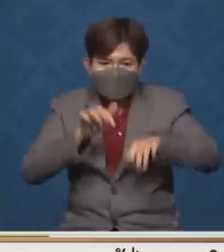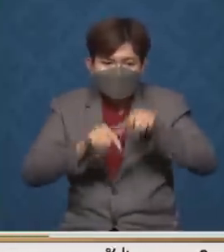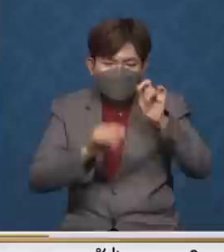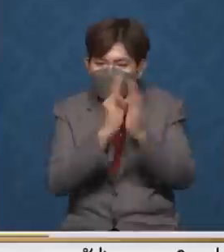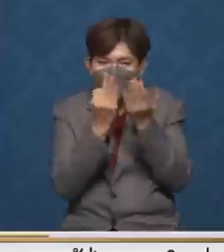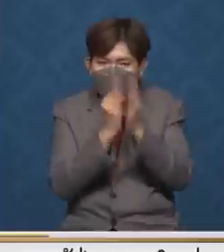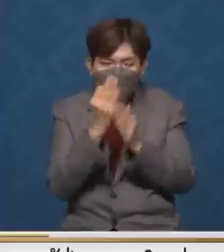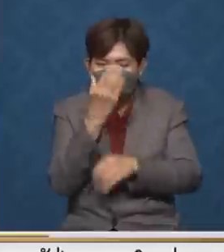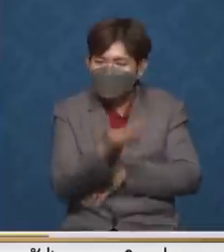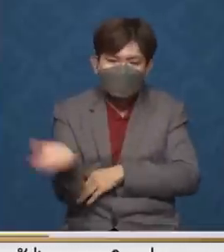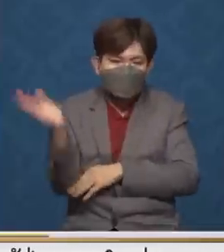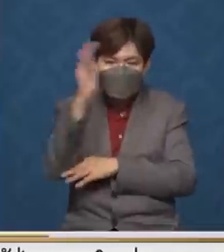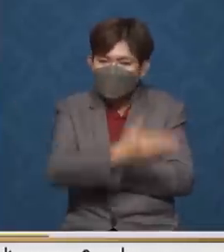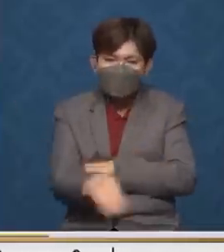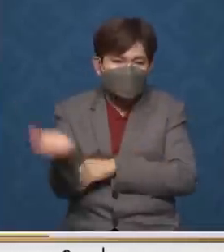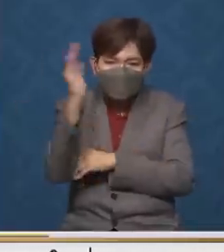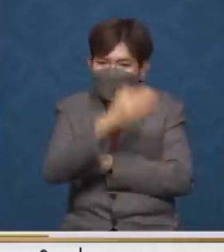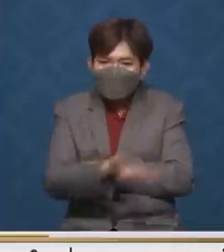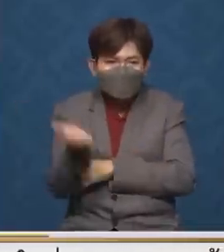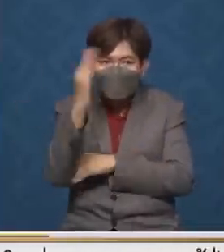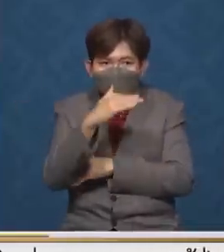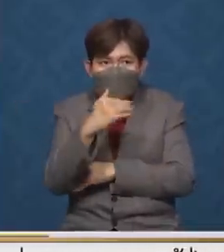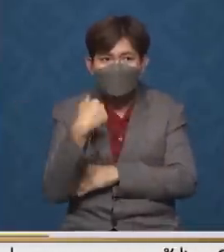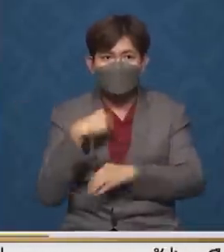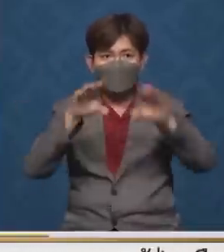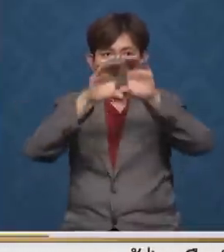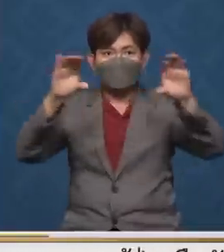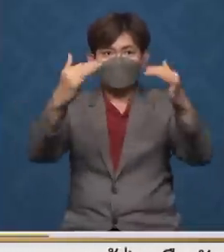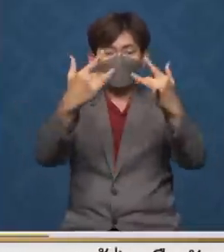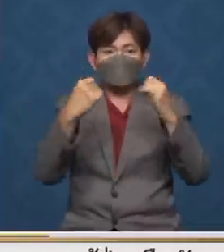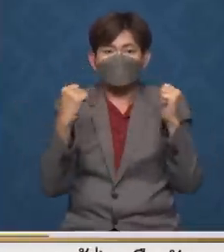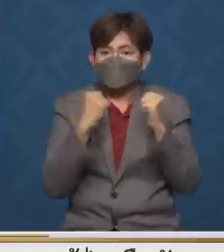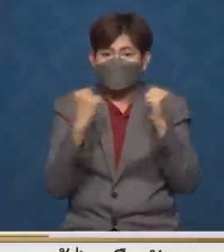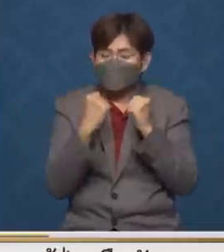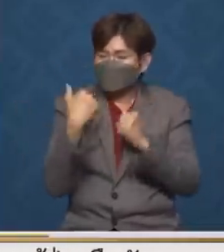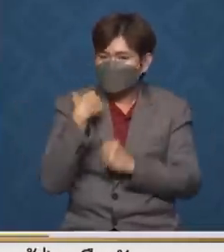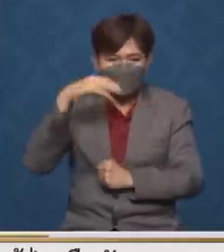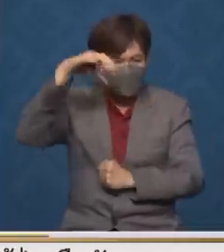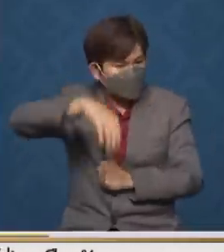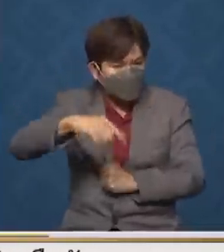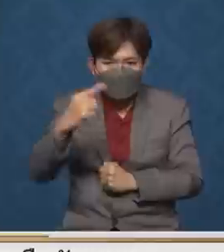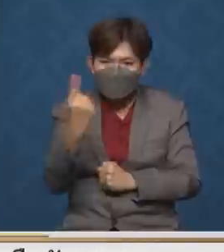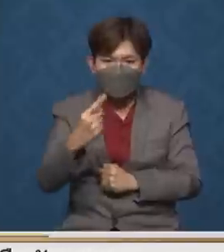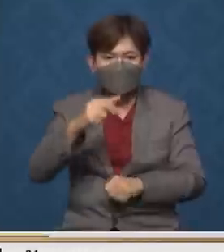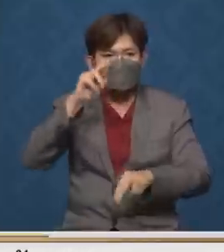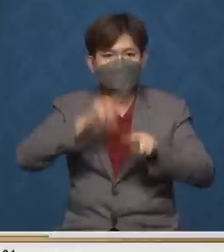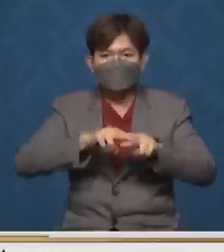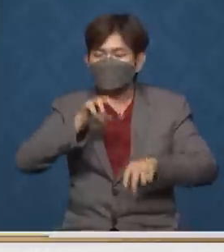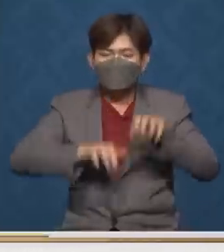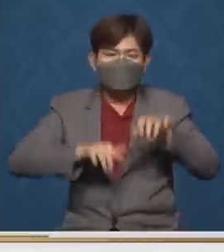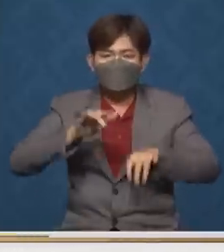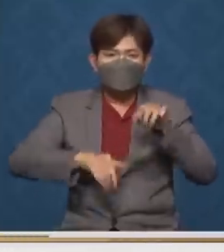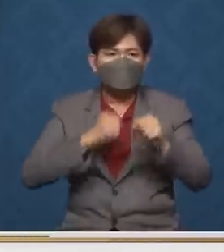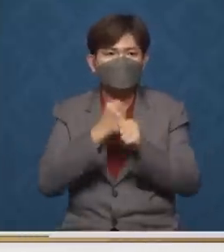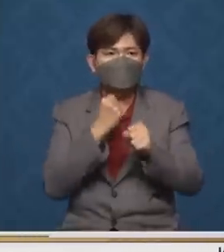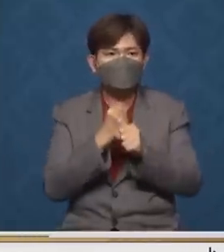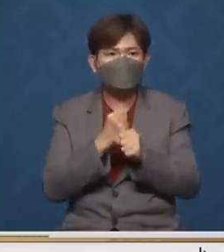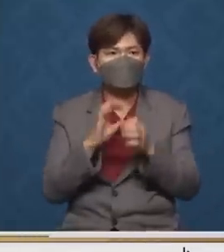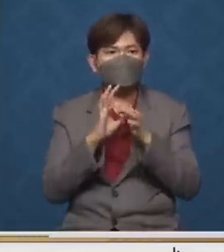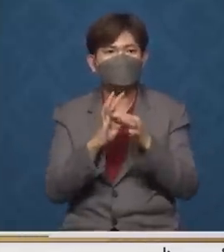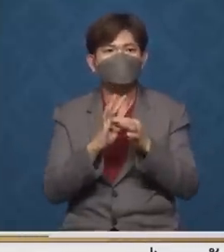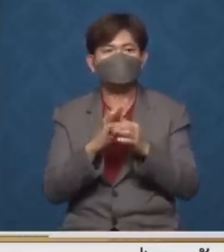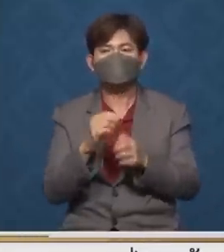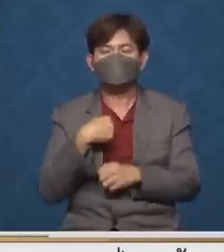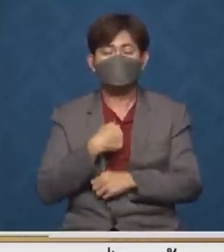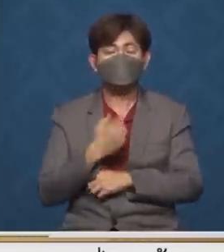ทั้งวันนี่ห้องนี้มีแอร์หน่วยเดียวนะคนข้ในกบอกมแรหน่วยเดยวนั่งทำงานกัแบบนี้แล้วกลัวนายไมรู้ข้น Projector